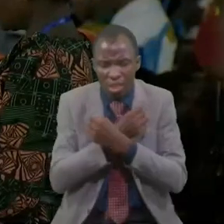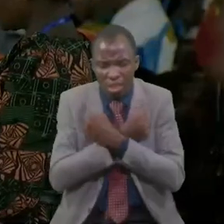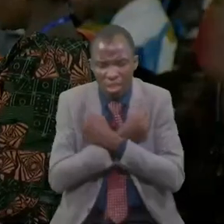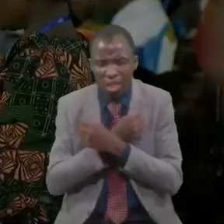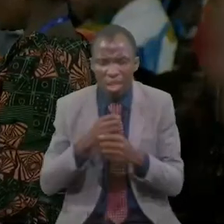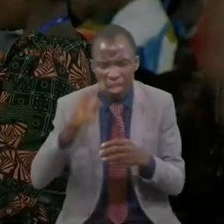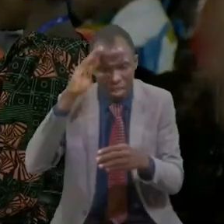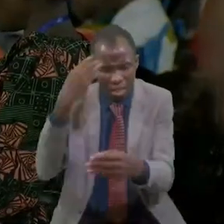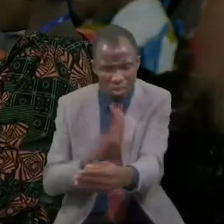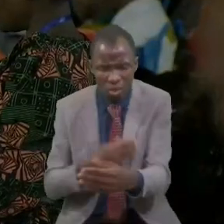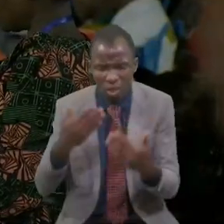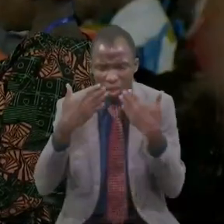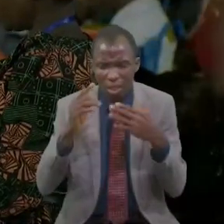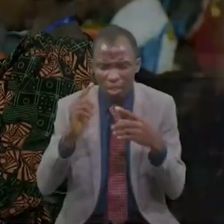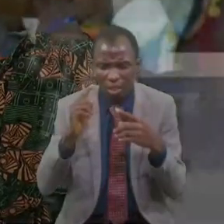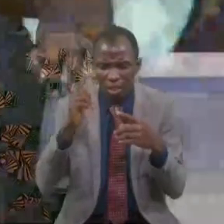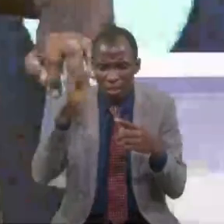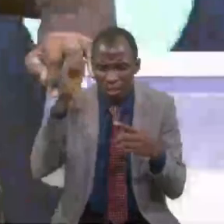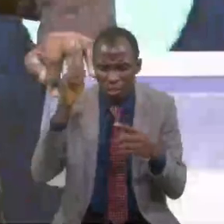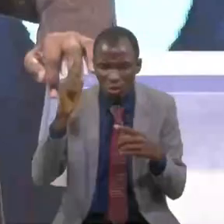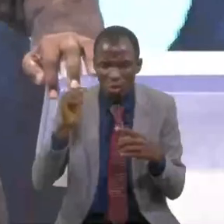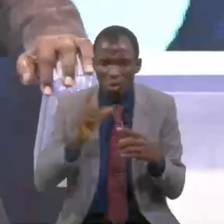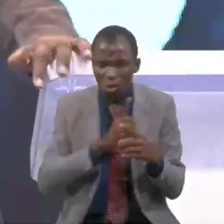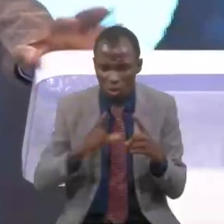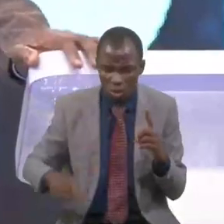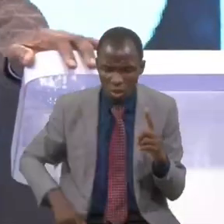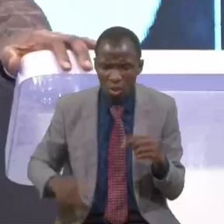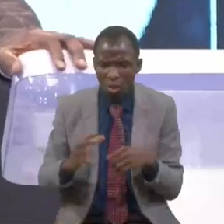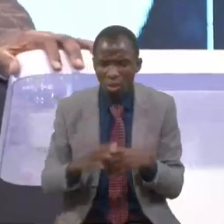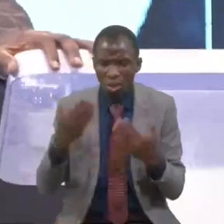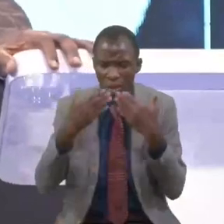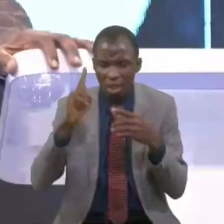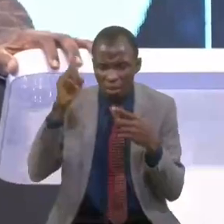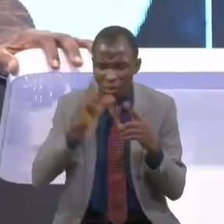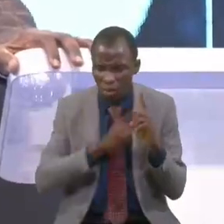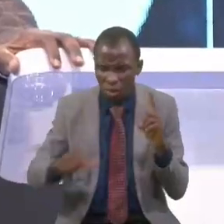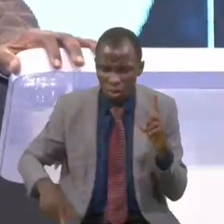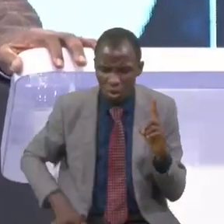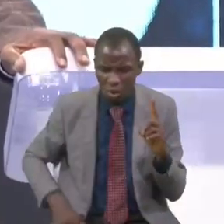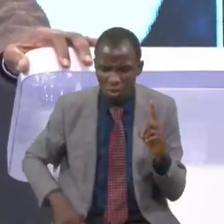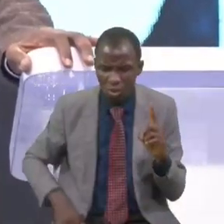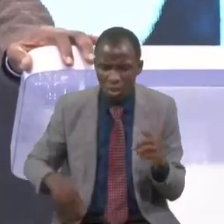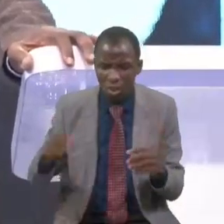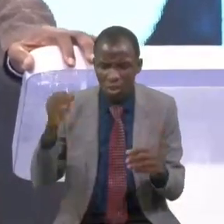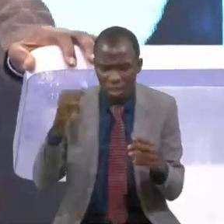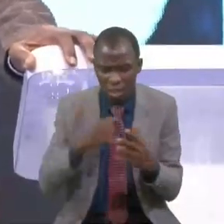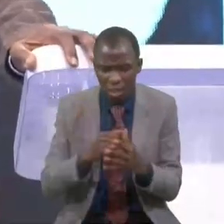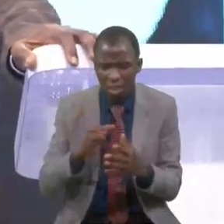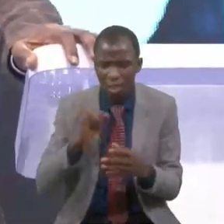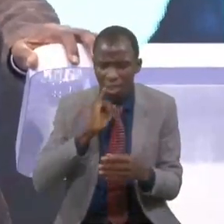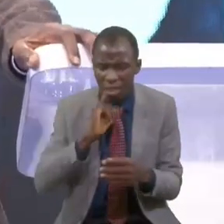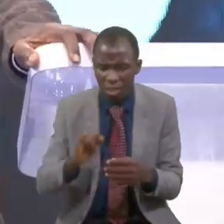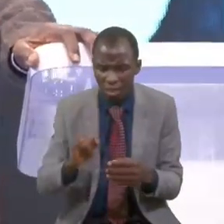merci Seigneur merci Seigneur merci Seigneur